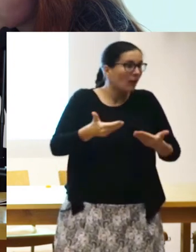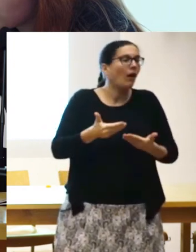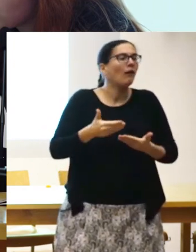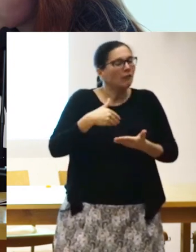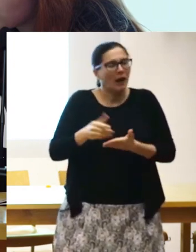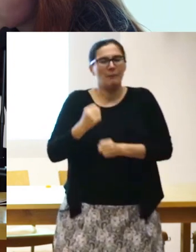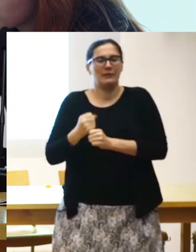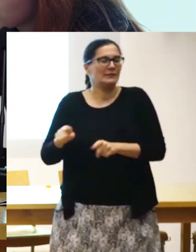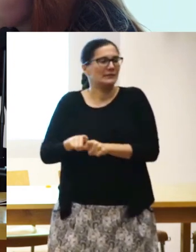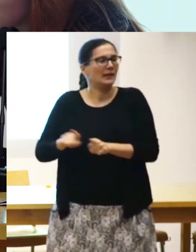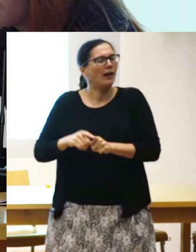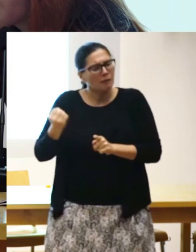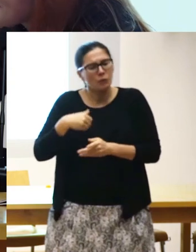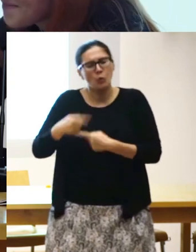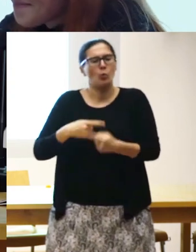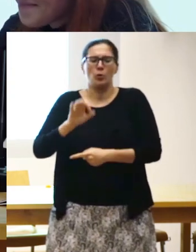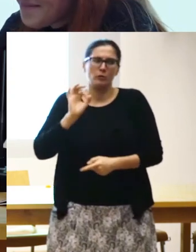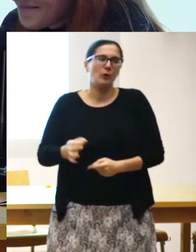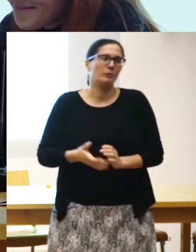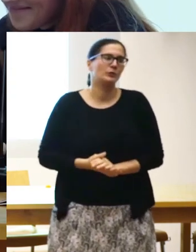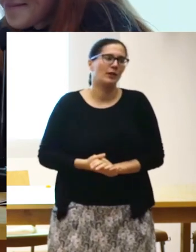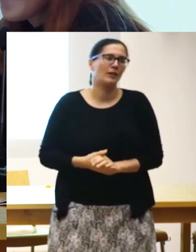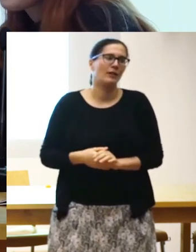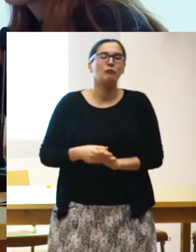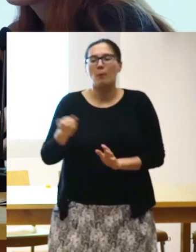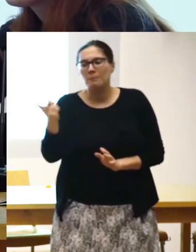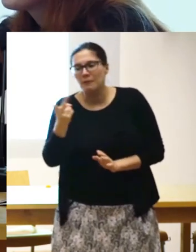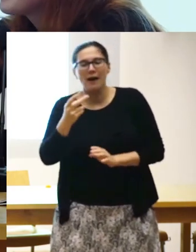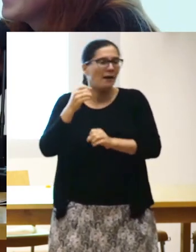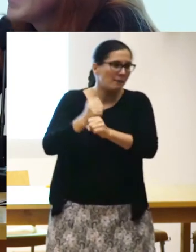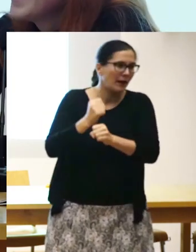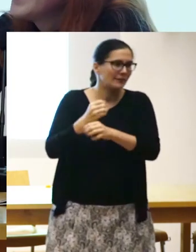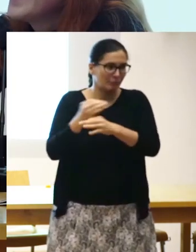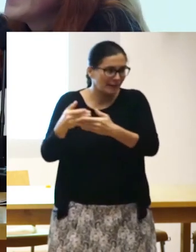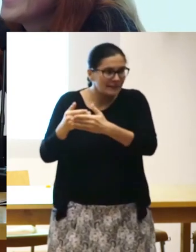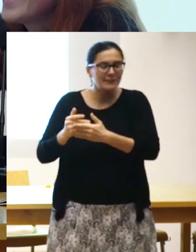myslím, že to funguje výborně, pokud ty dvě se z nás nezblázní.